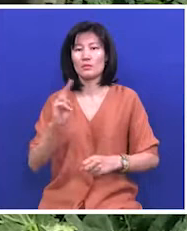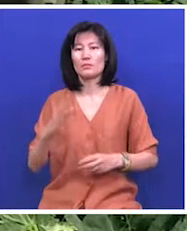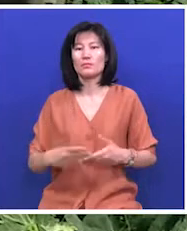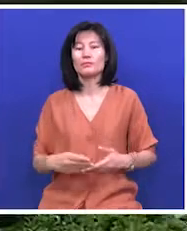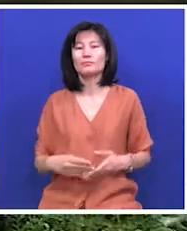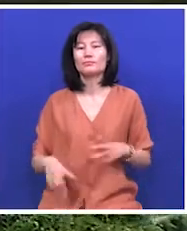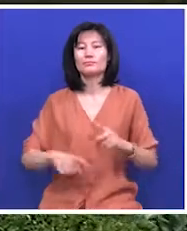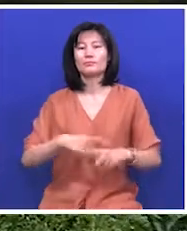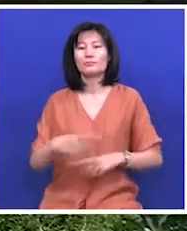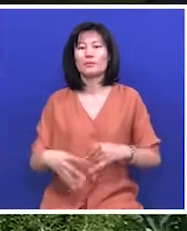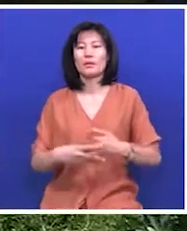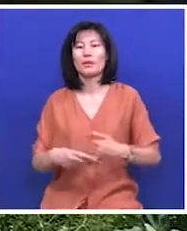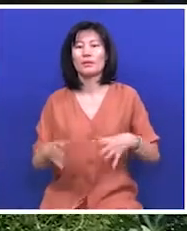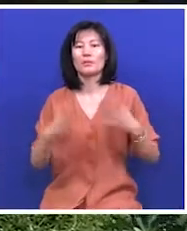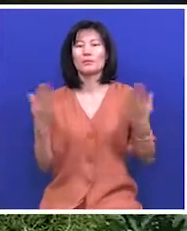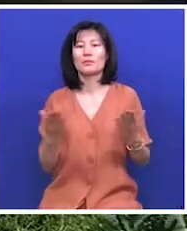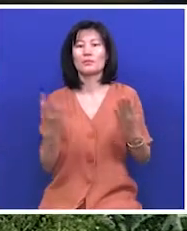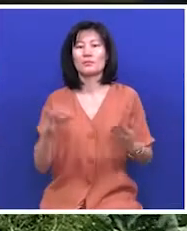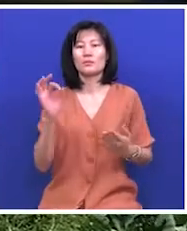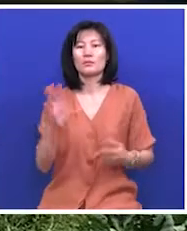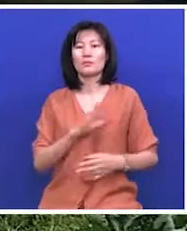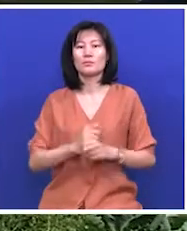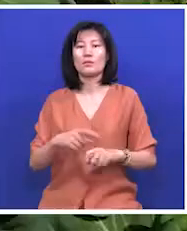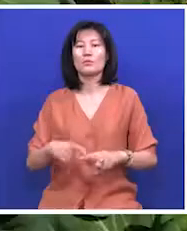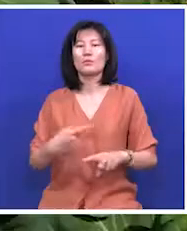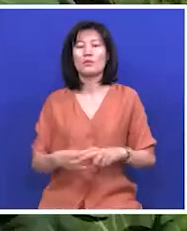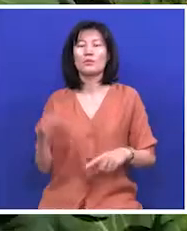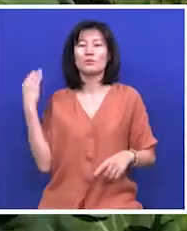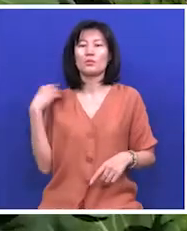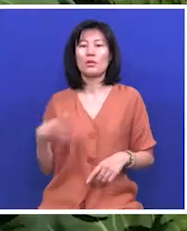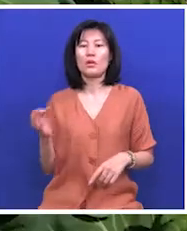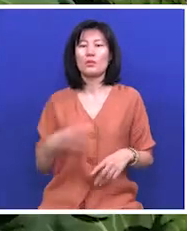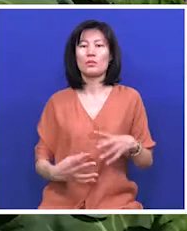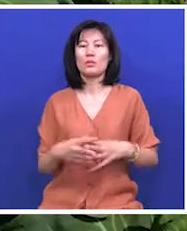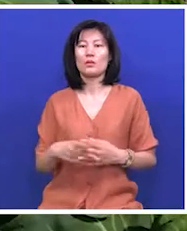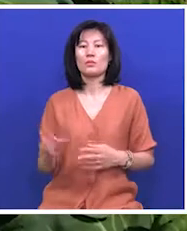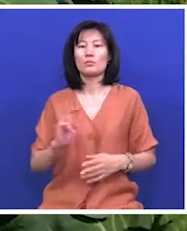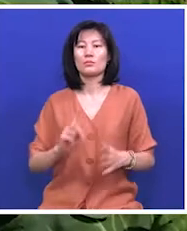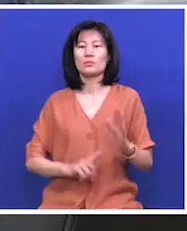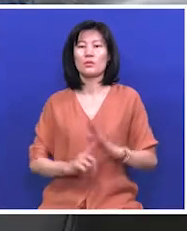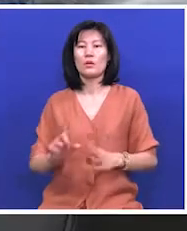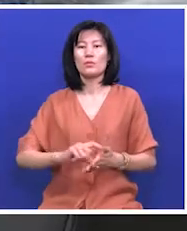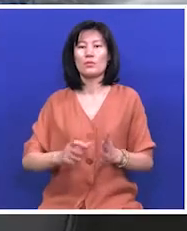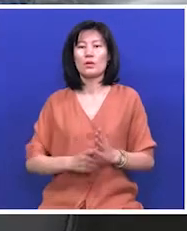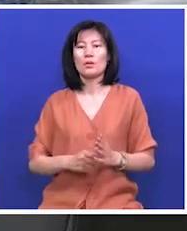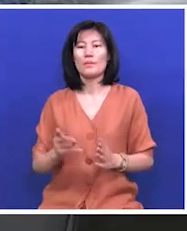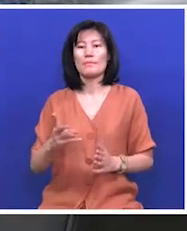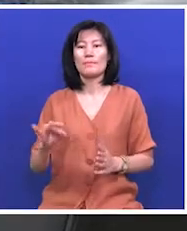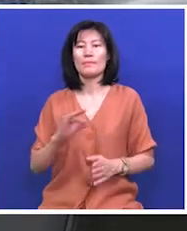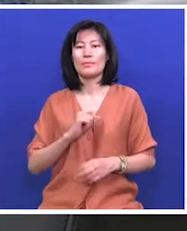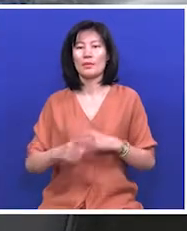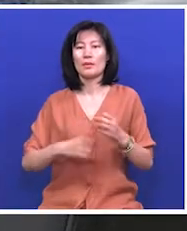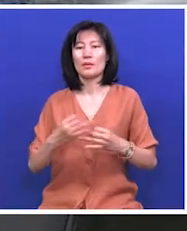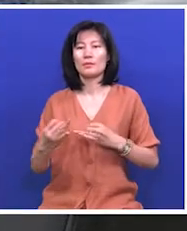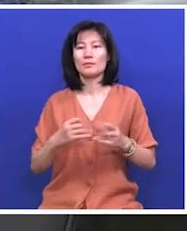болған шаруашылықтарға ендік жерде жеңілдетілген несие берілетін болады. Бұл туралы Түркістан облыстық ауыл шаруашылығы басқармасының бөлім басшысы